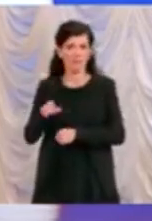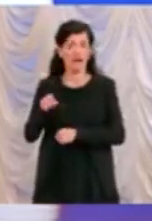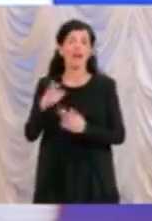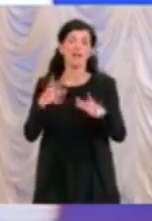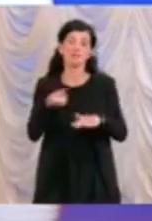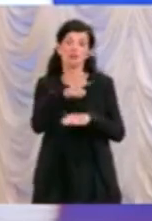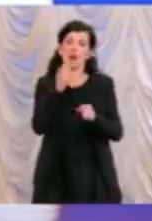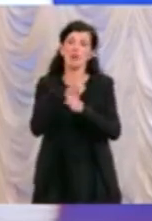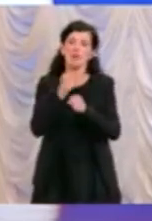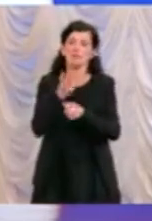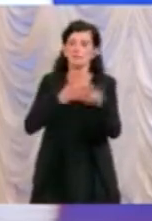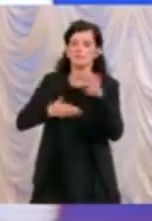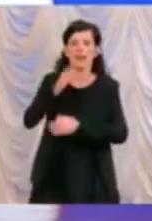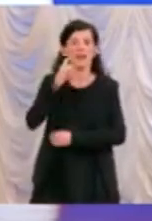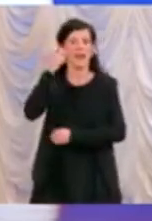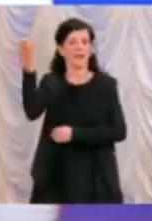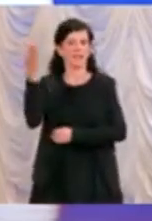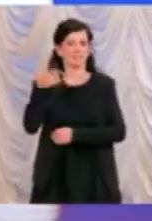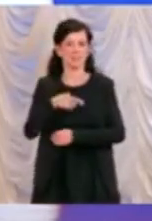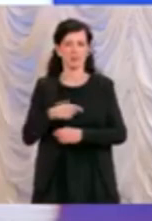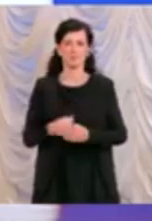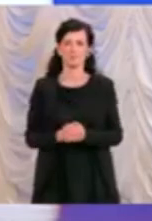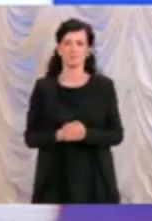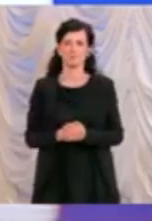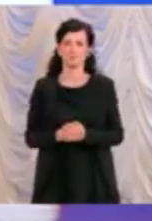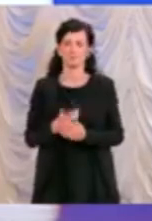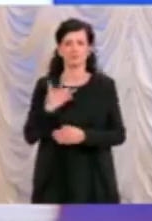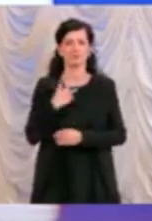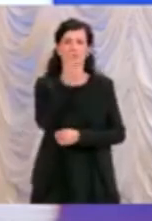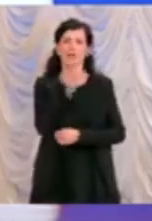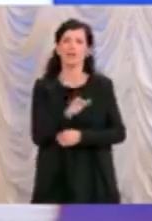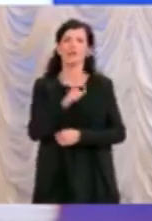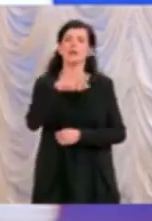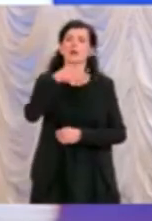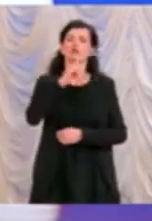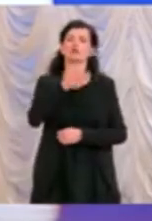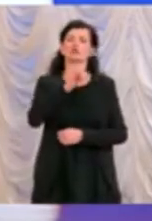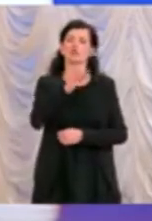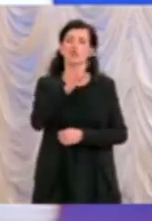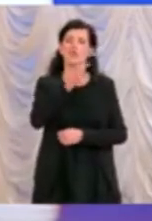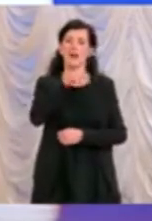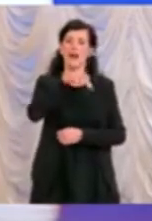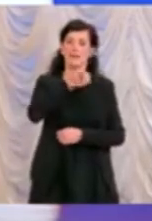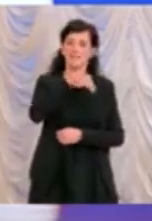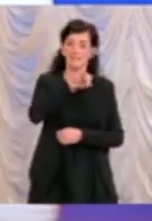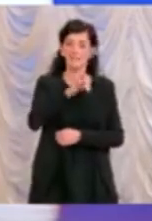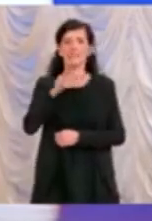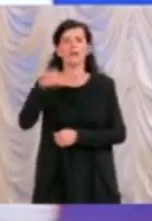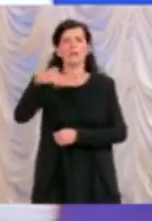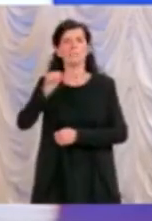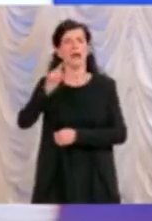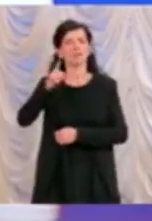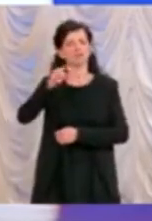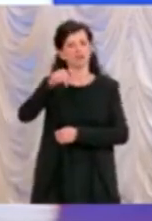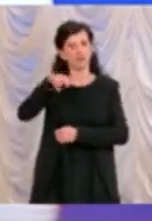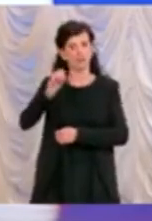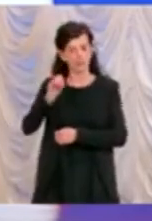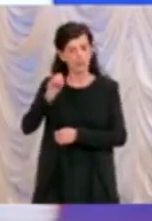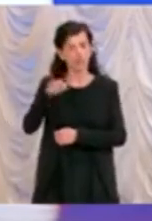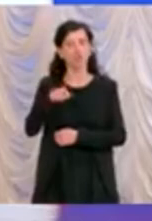all'estero abbiamo il professor giovannini a professor st mancino che cureranno il benessere equo e sostenibile e la